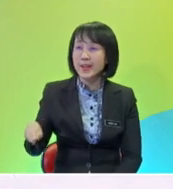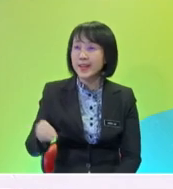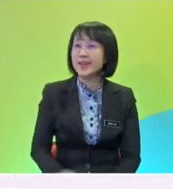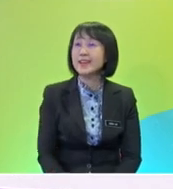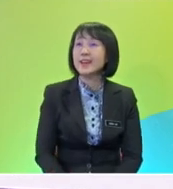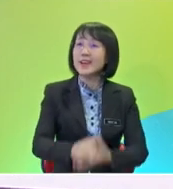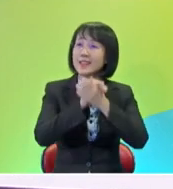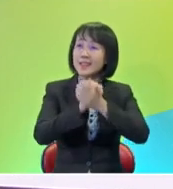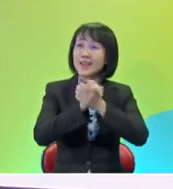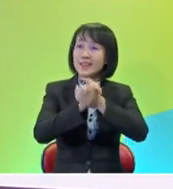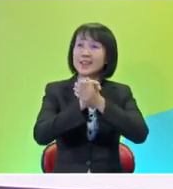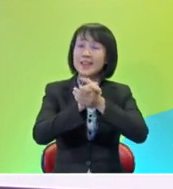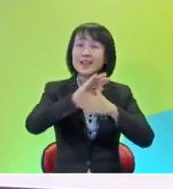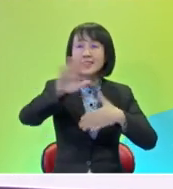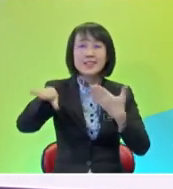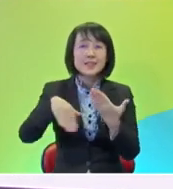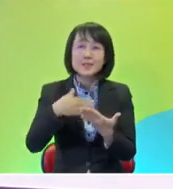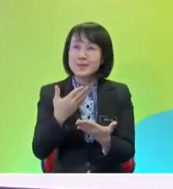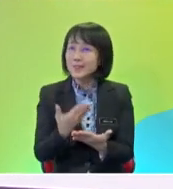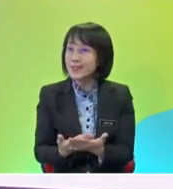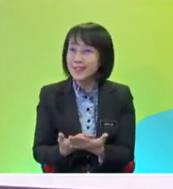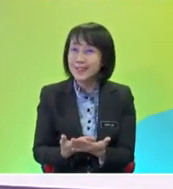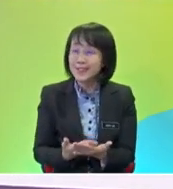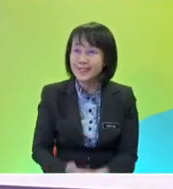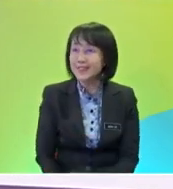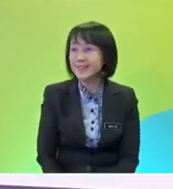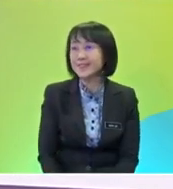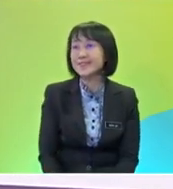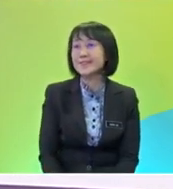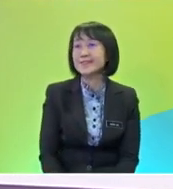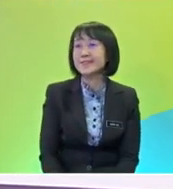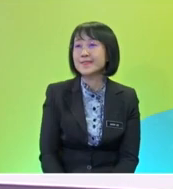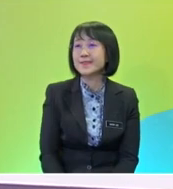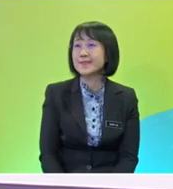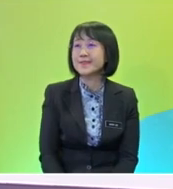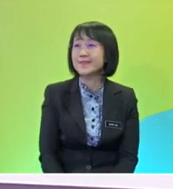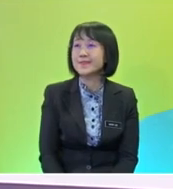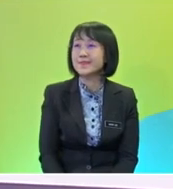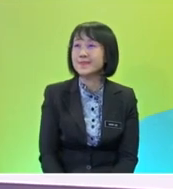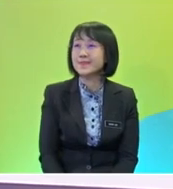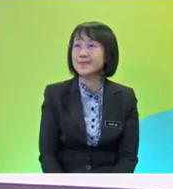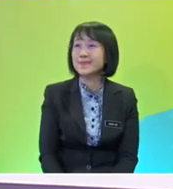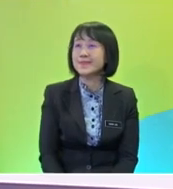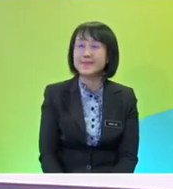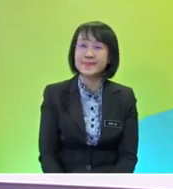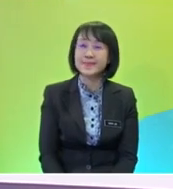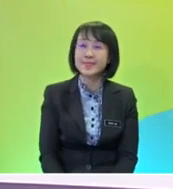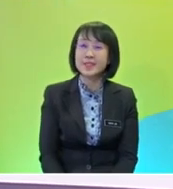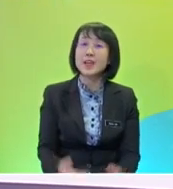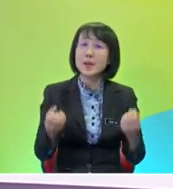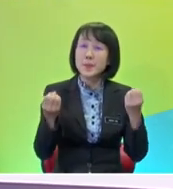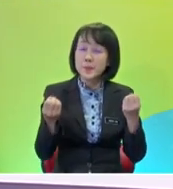tahniah kepada Hazika, Yashwini, Siti Ruhil dan juga Pejun. Baiklah cikgu, saya pasti banyak lagi aktiviti yang kita